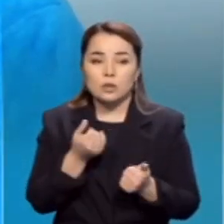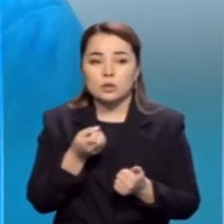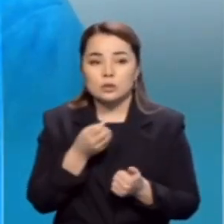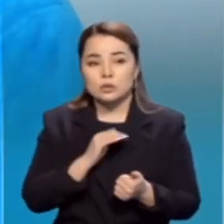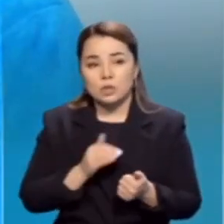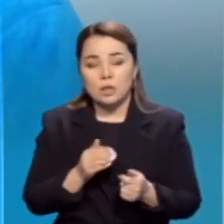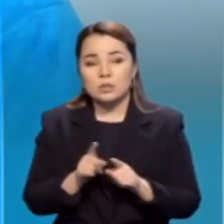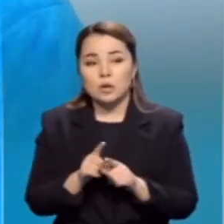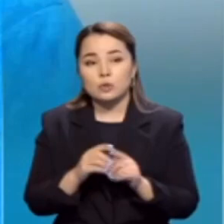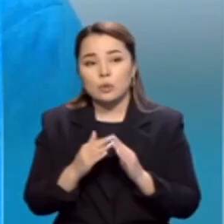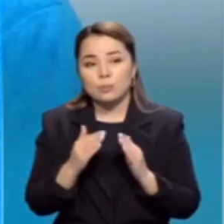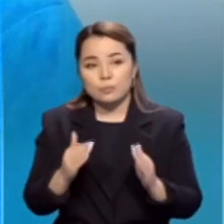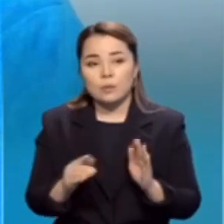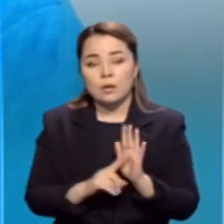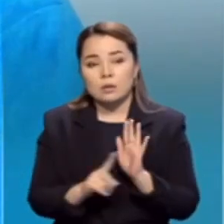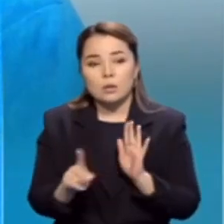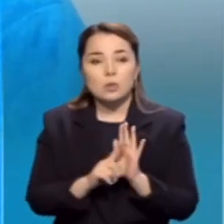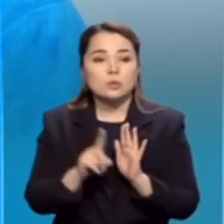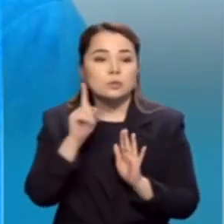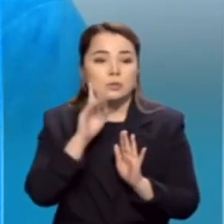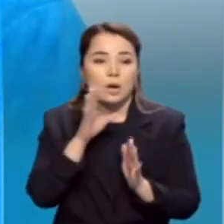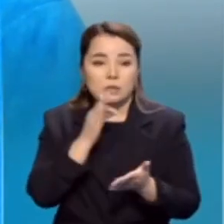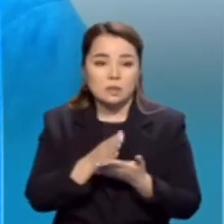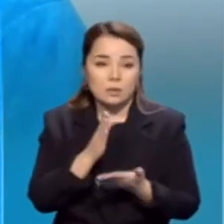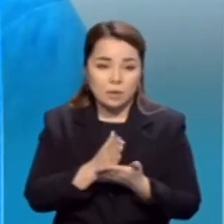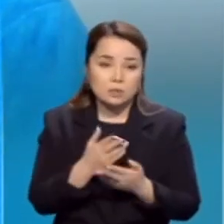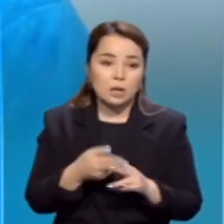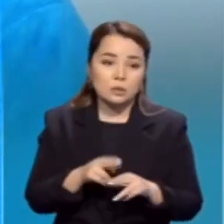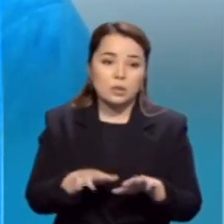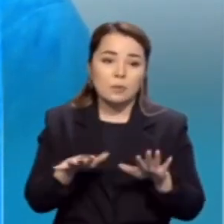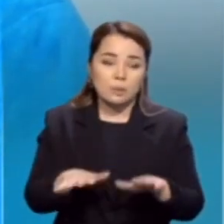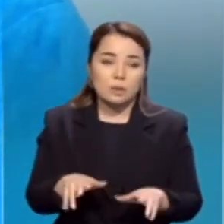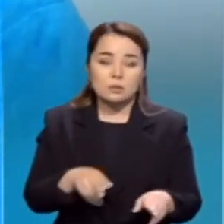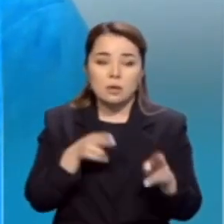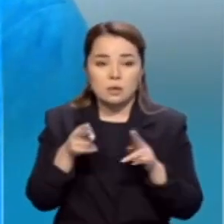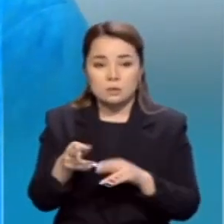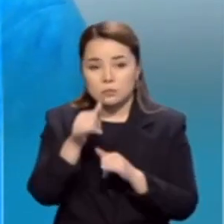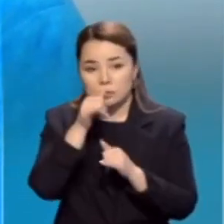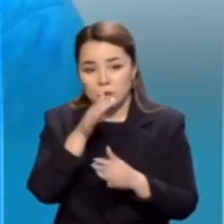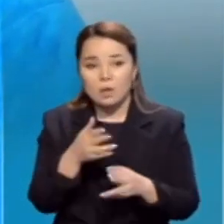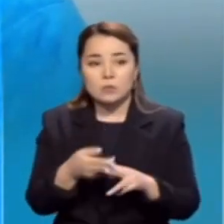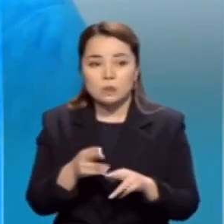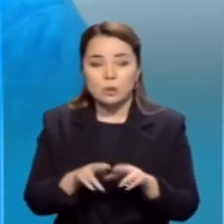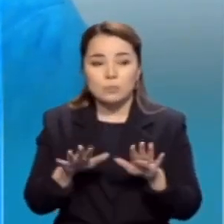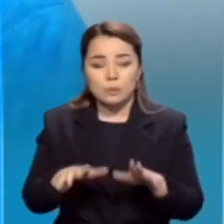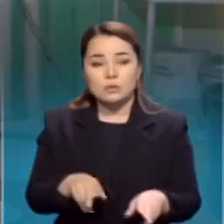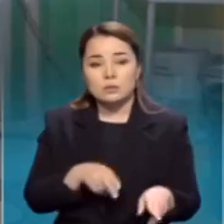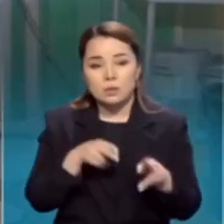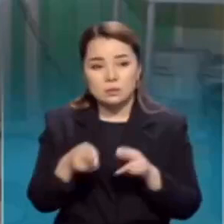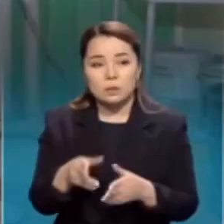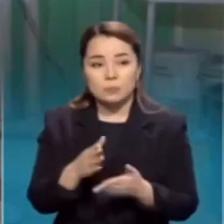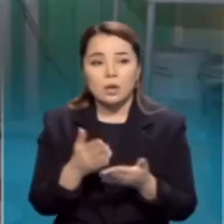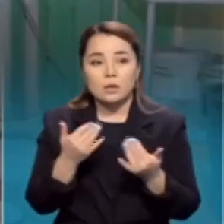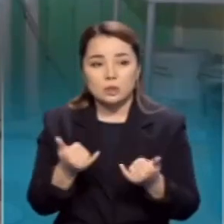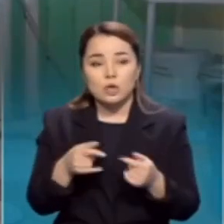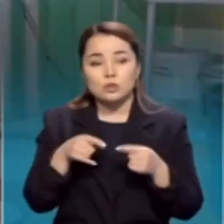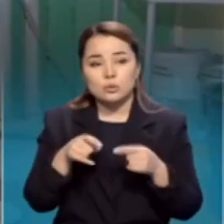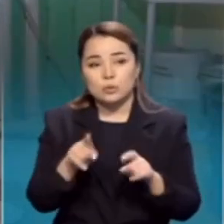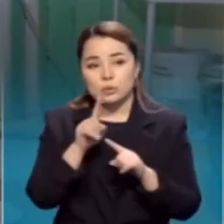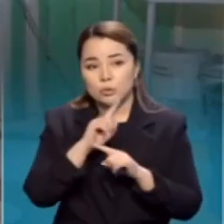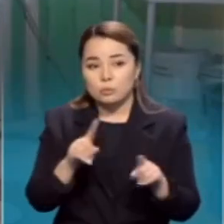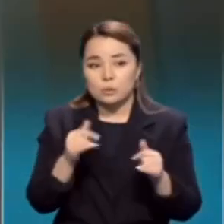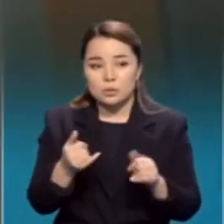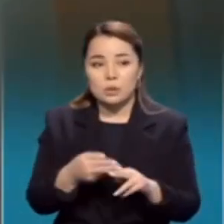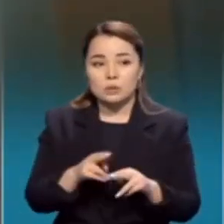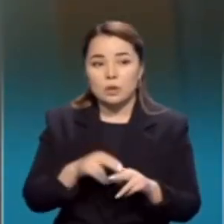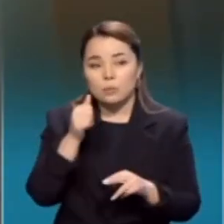қиын, үйден қатқа бара алмайсың. Ошаққа бара алмайсың, соның кейін осында қарай жүгіреміз. Енді жүгірмейтін болды.